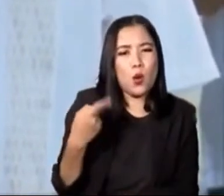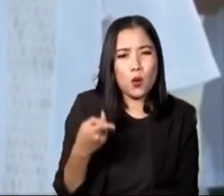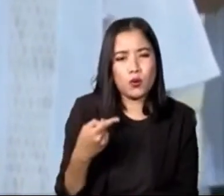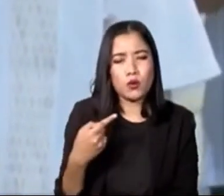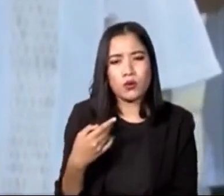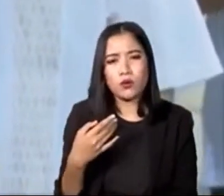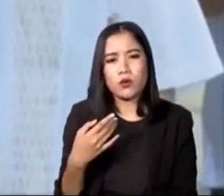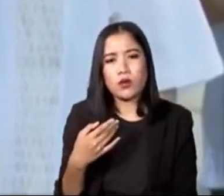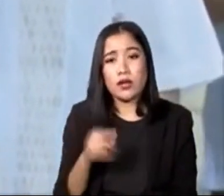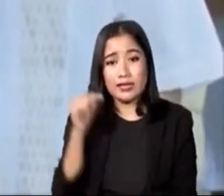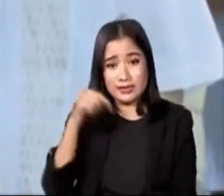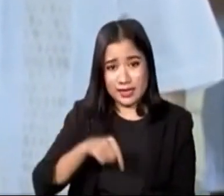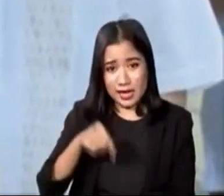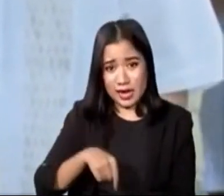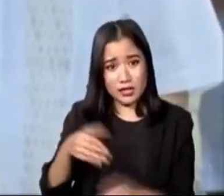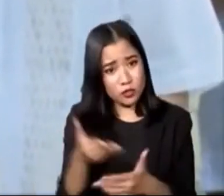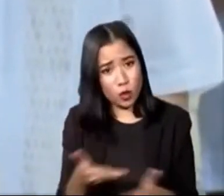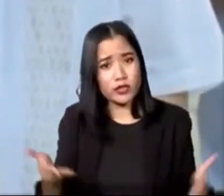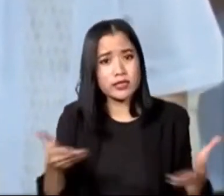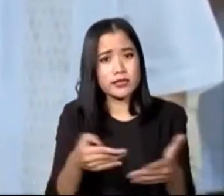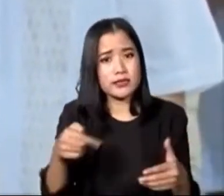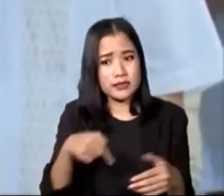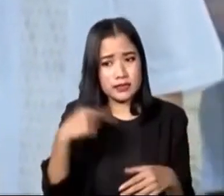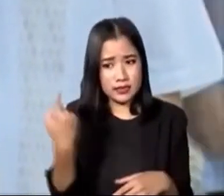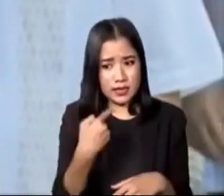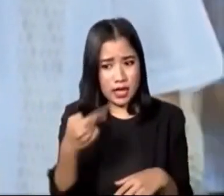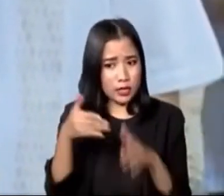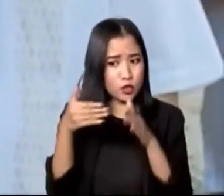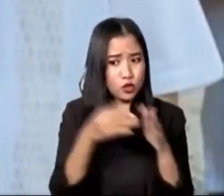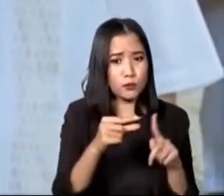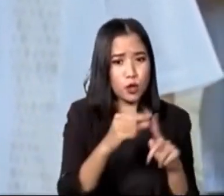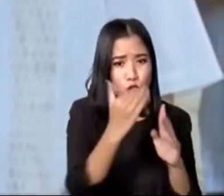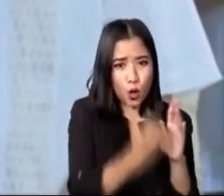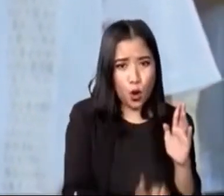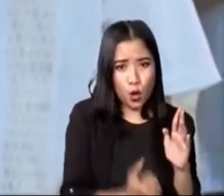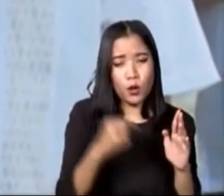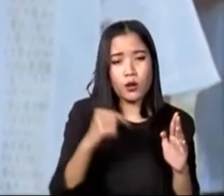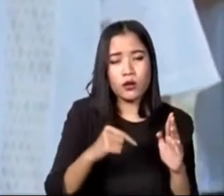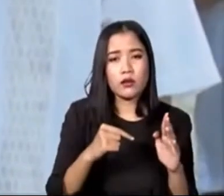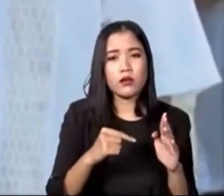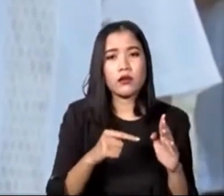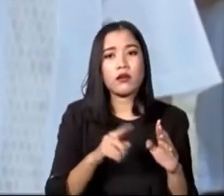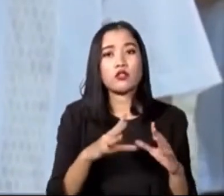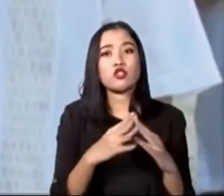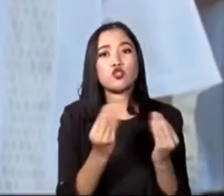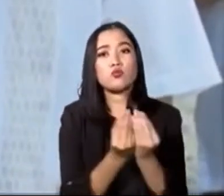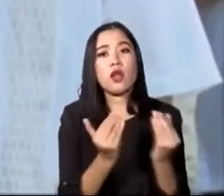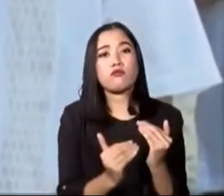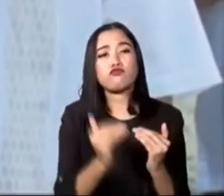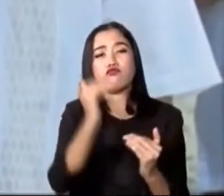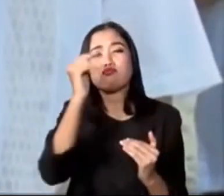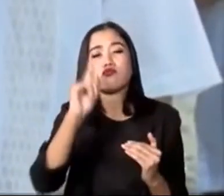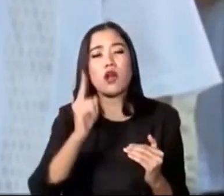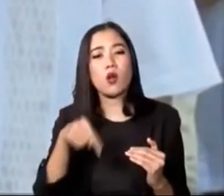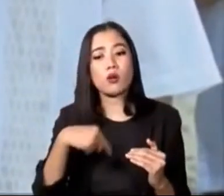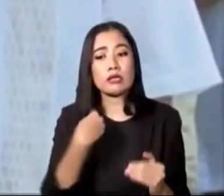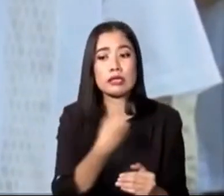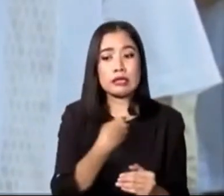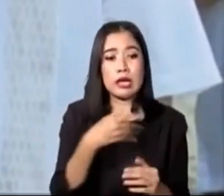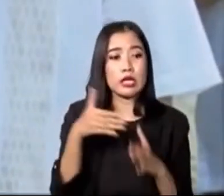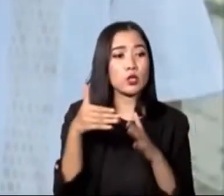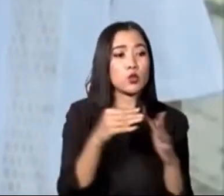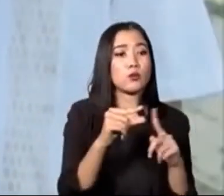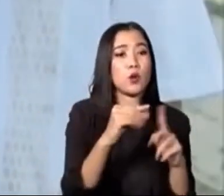juga dengan kondisi yang kemudian kita patuhi protokol, lonjakan kasus. Tapi kalau kemudian kita tidak